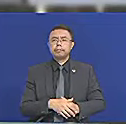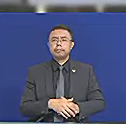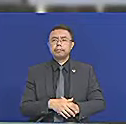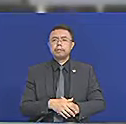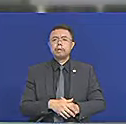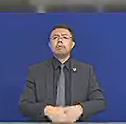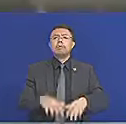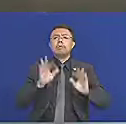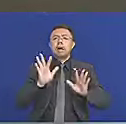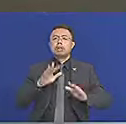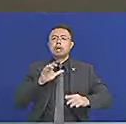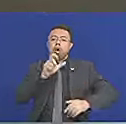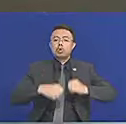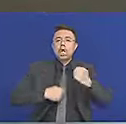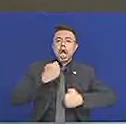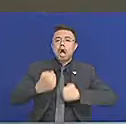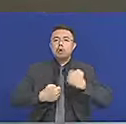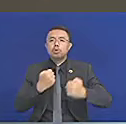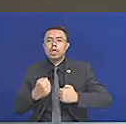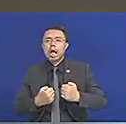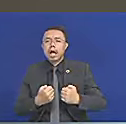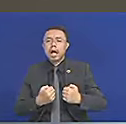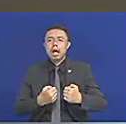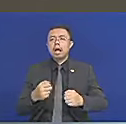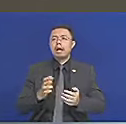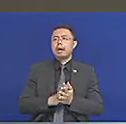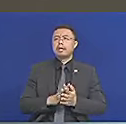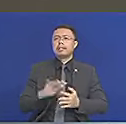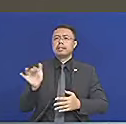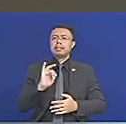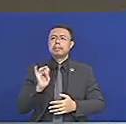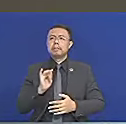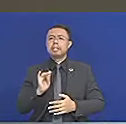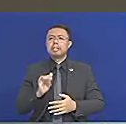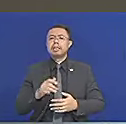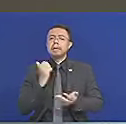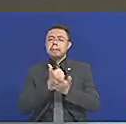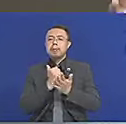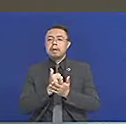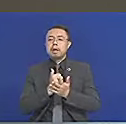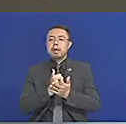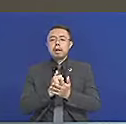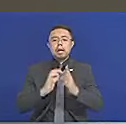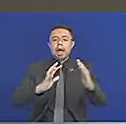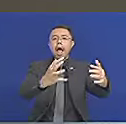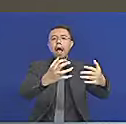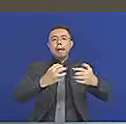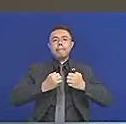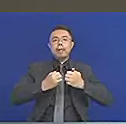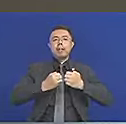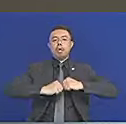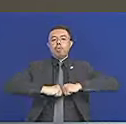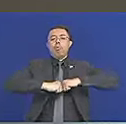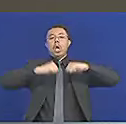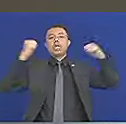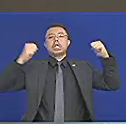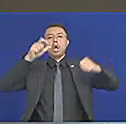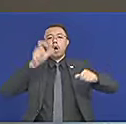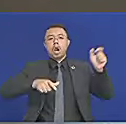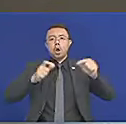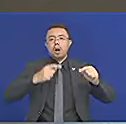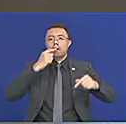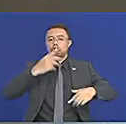Tidak sedikit usaha-usaha tertentu yang benar-benar dikuasai orang-orang yang